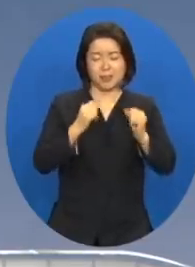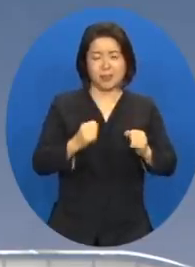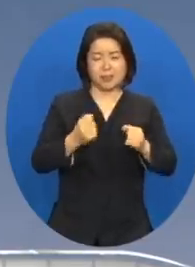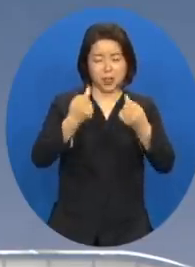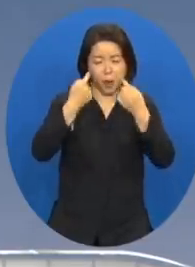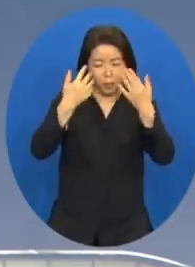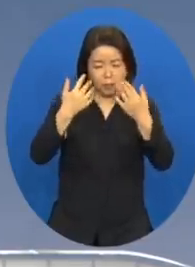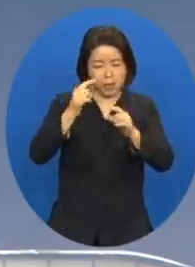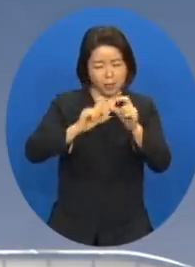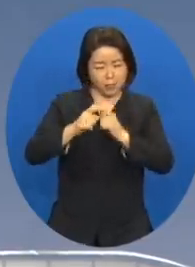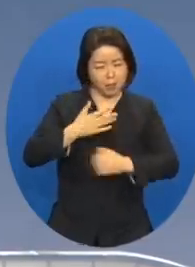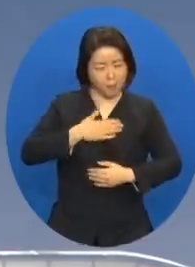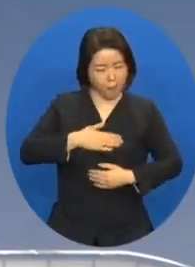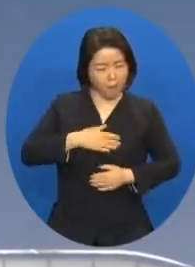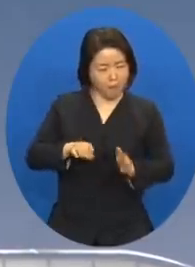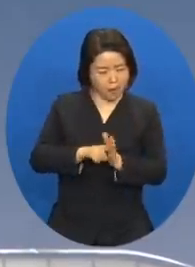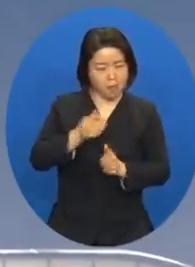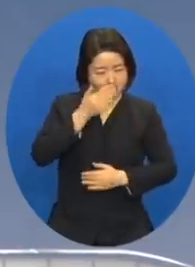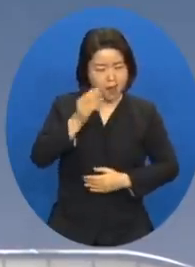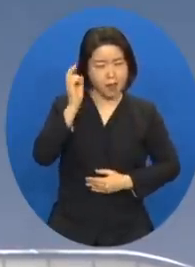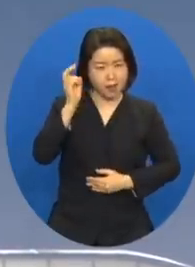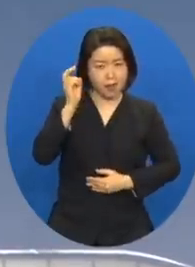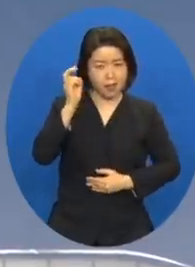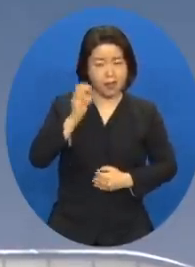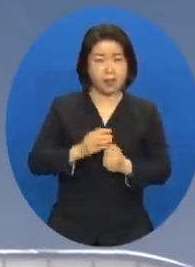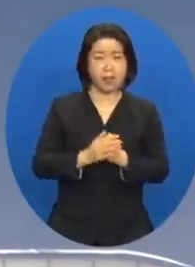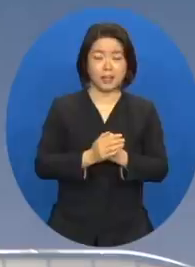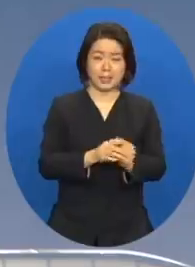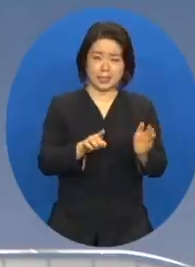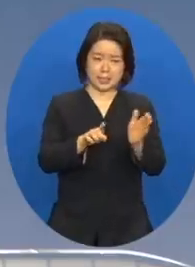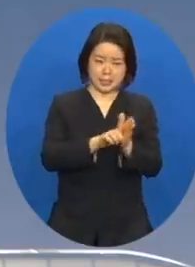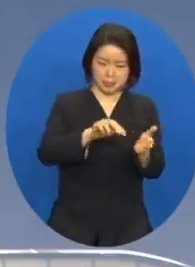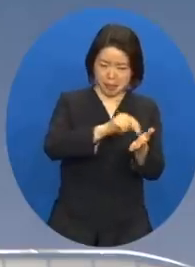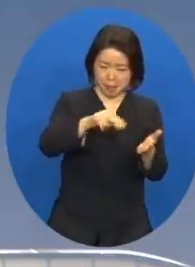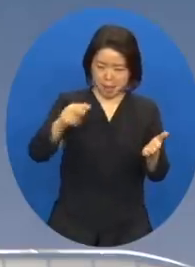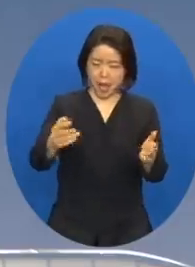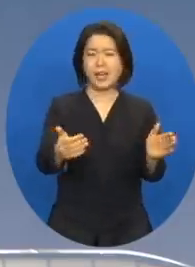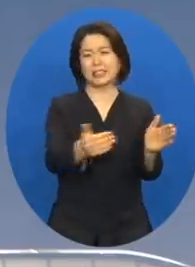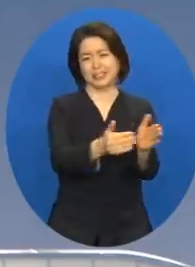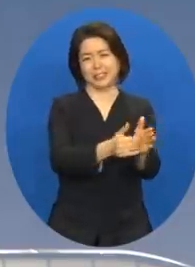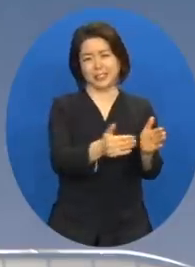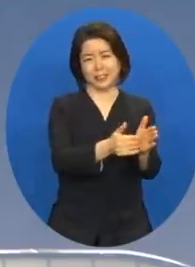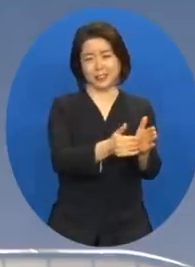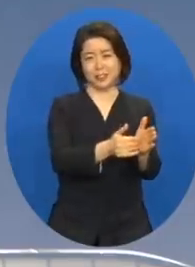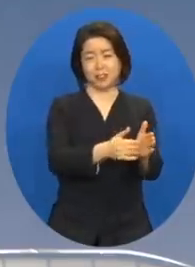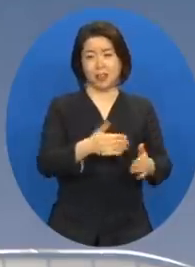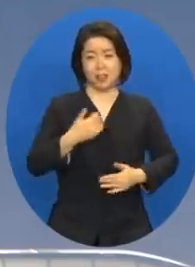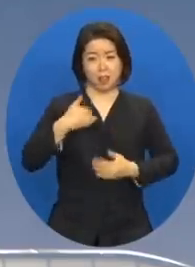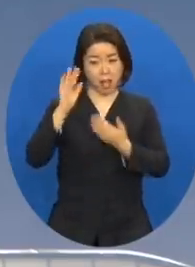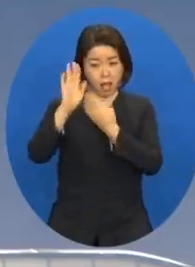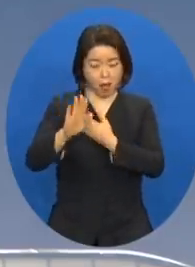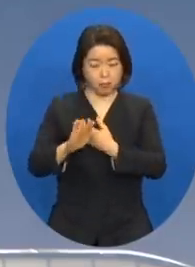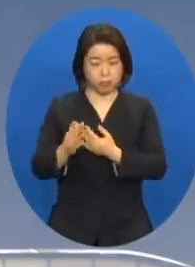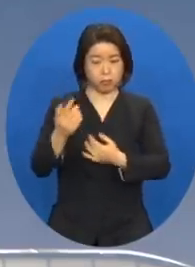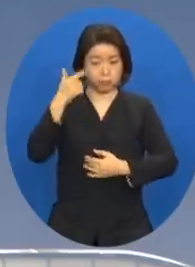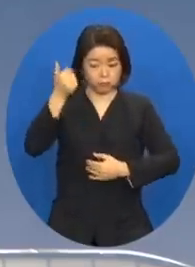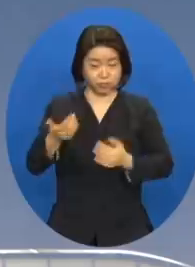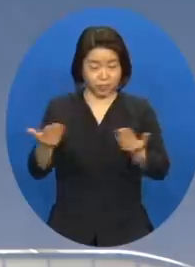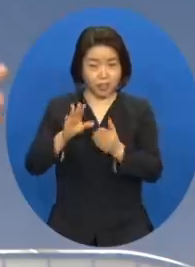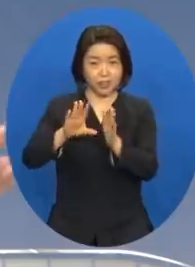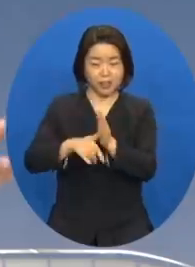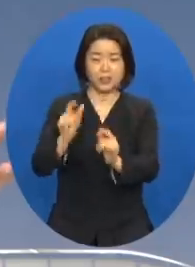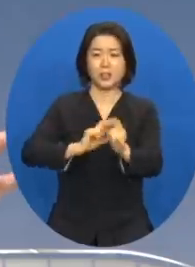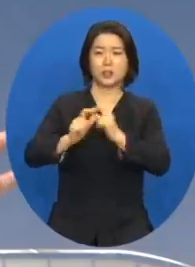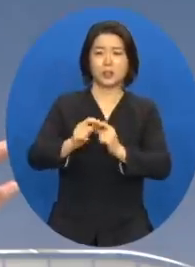분명하게 더 알게 될 것 같았고, 신앙의 어떤 방황이 끝나고, 그리고 제가 사역하는 일에 더